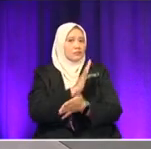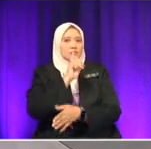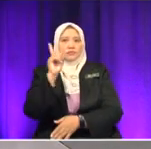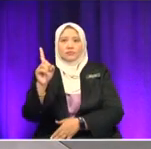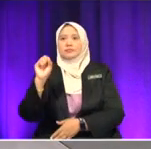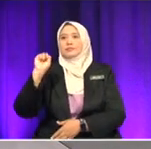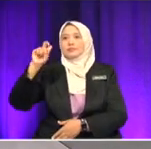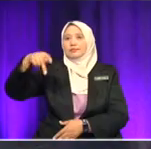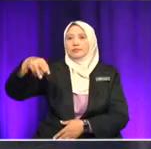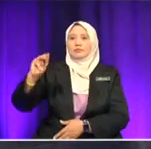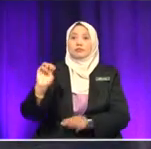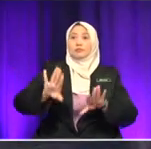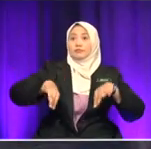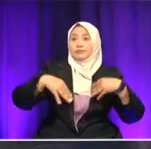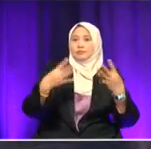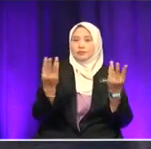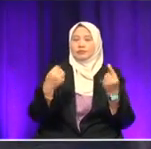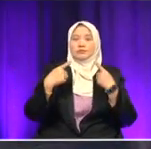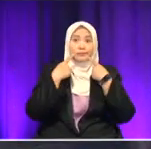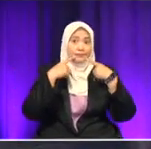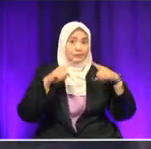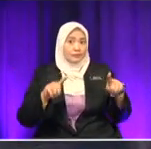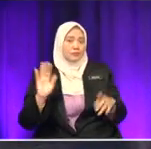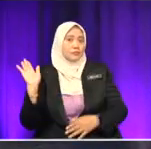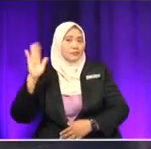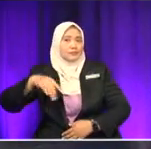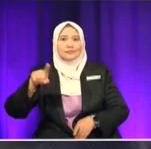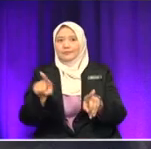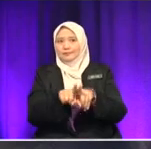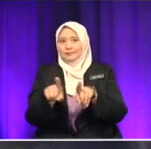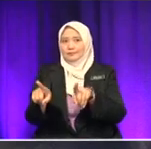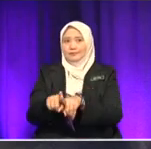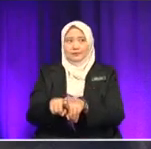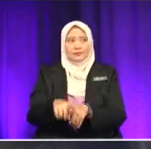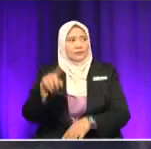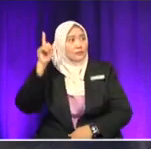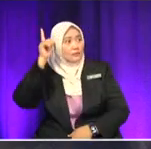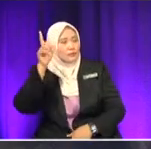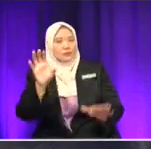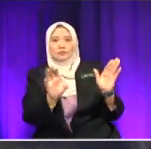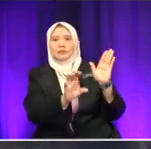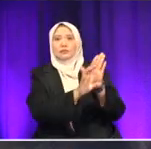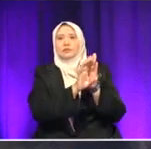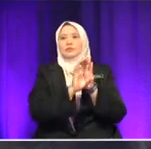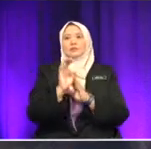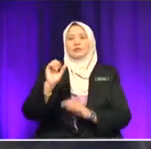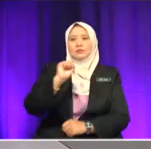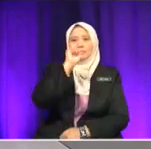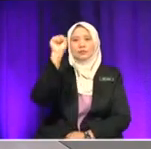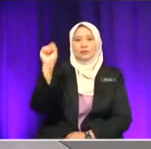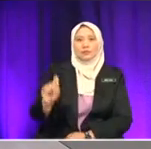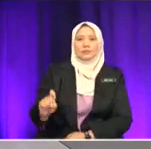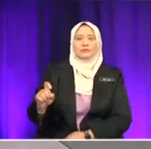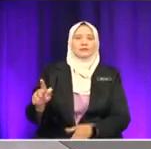kita saksikan. Okey, Irfan. Mari kita berkenalan dengan contoh soalan kertas 1, iaitu